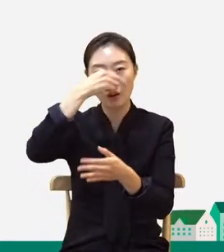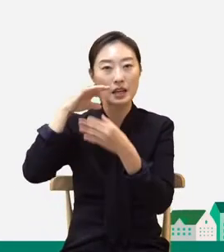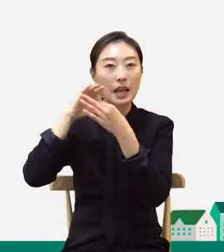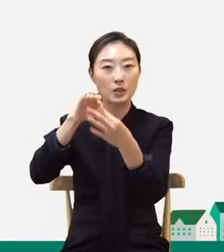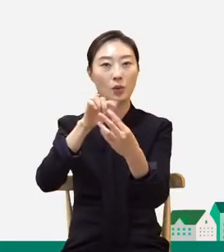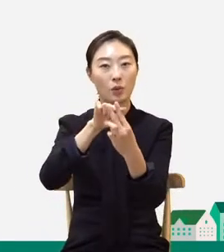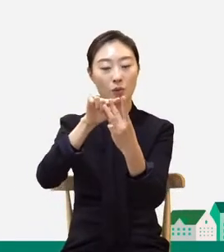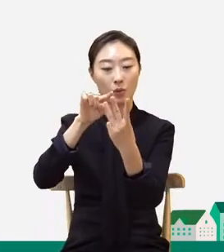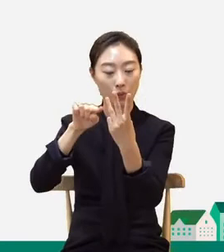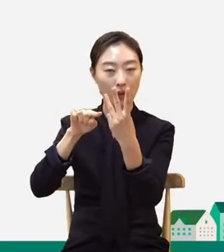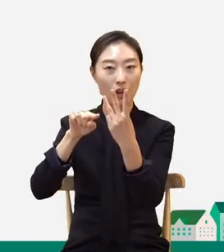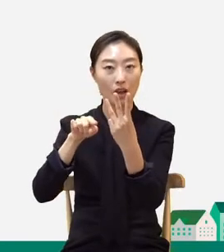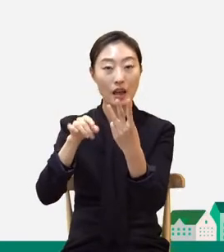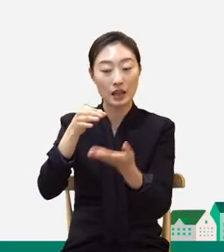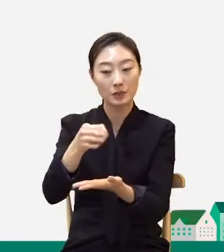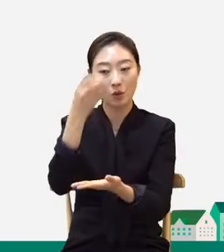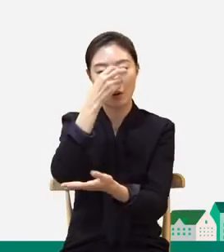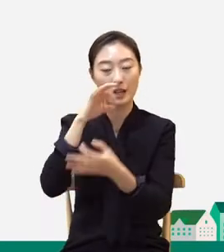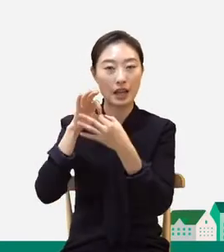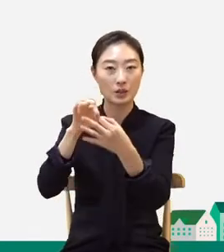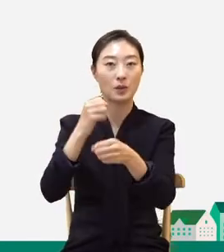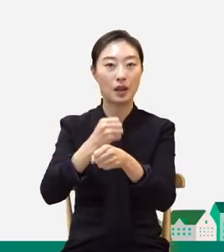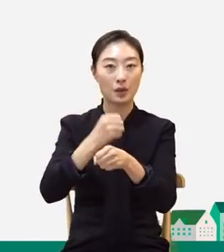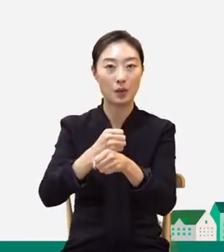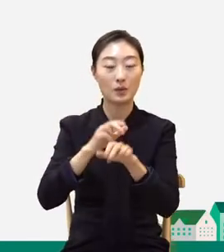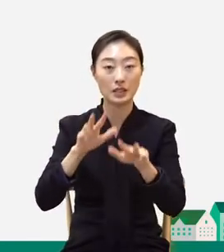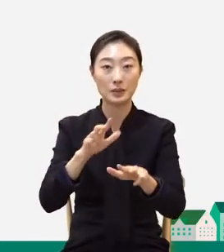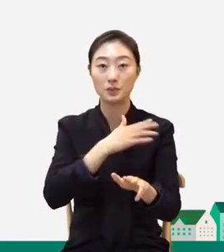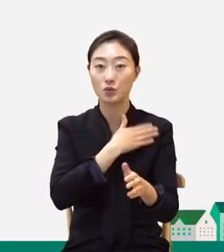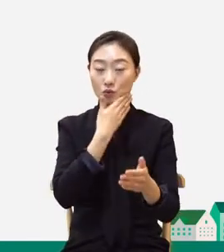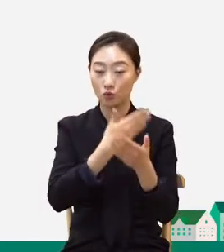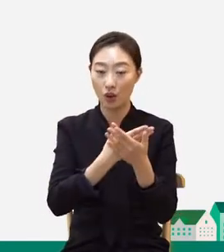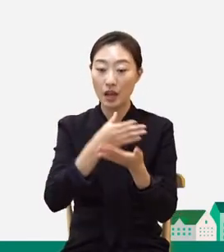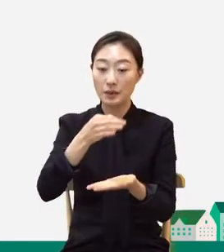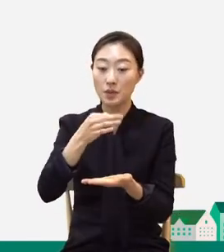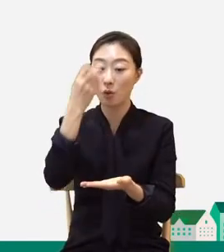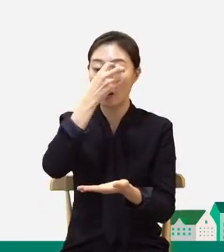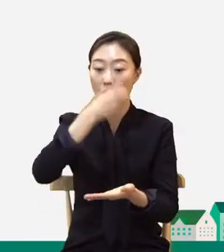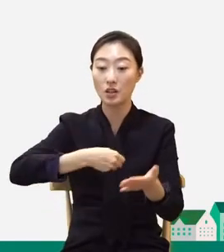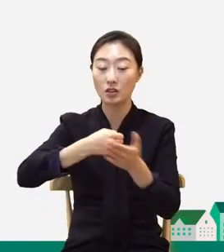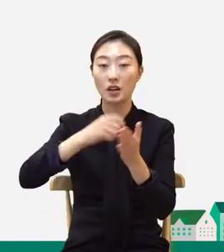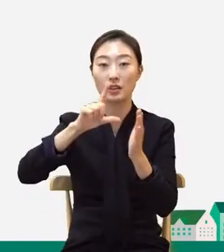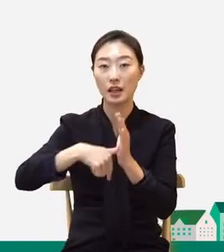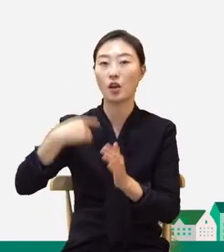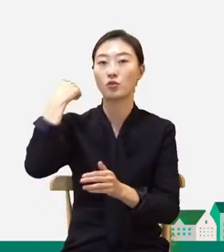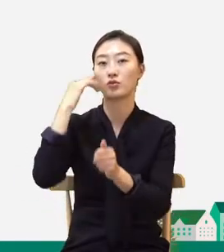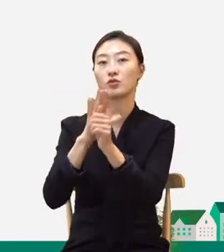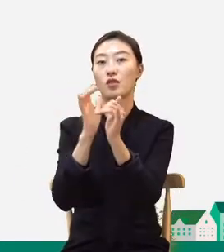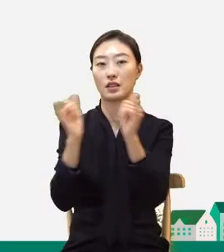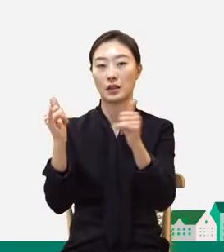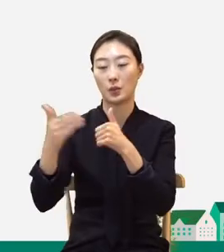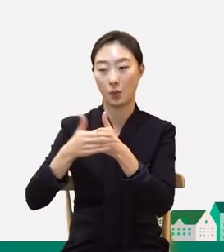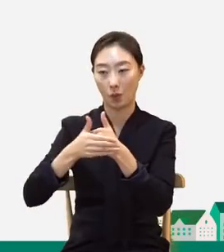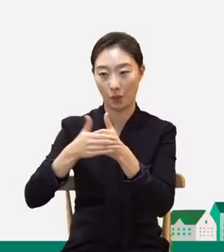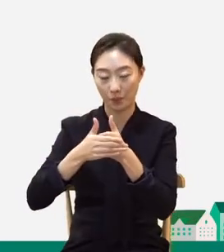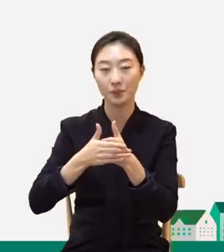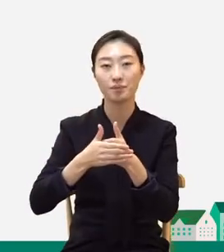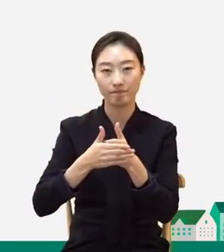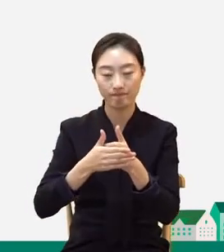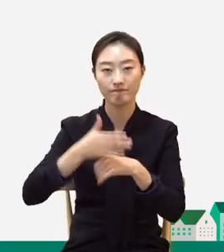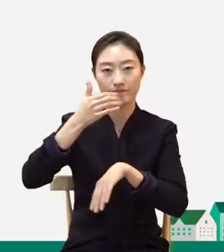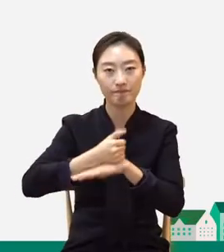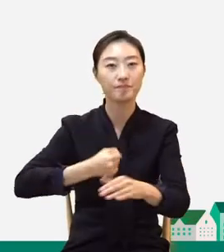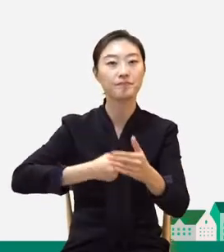금전관리 지원을 하였고요. 현재 이제 주요한 금전관리 결정에 있어서는 후견인의 도움을 받아서 입주자 생활을 지원을